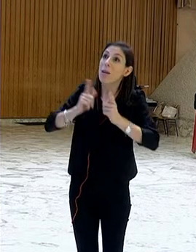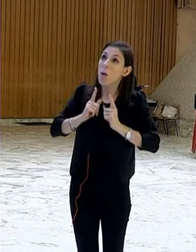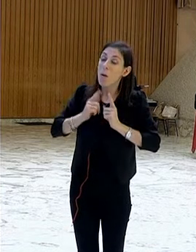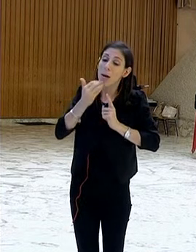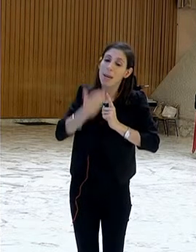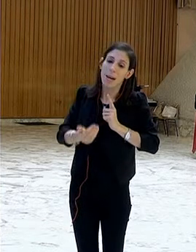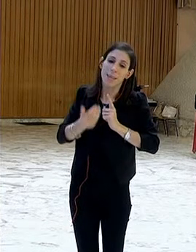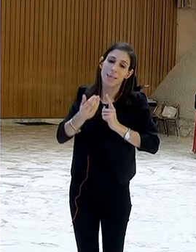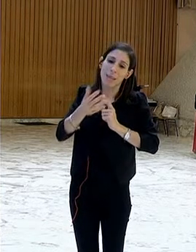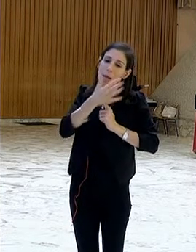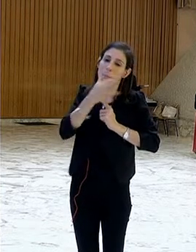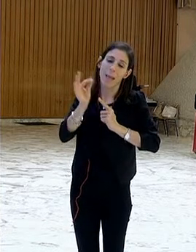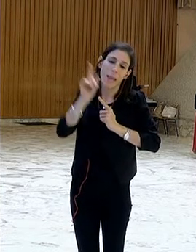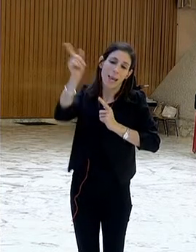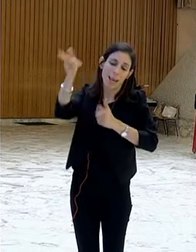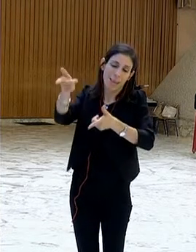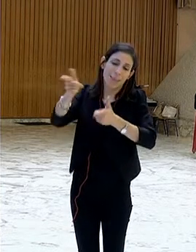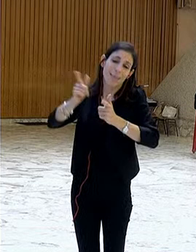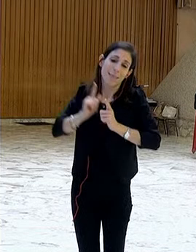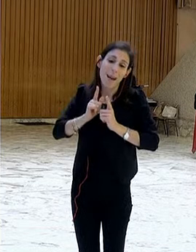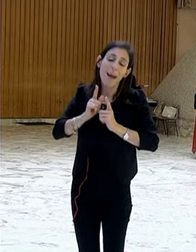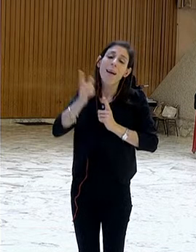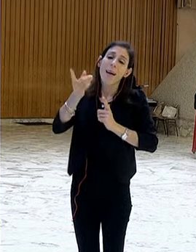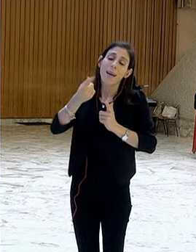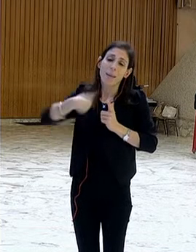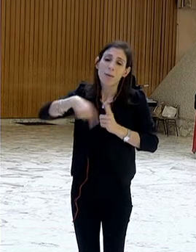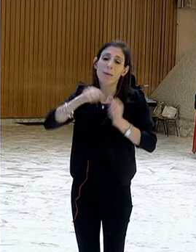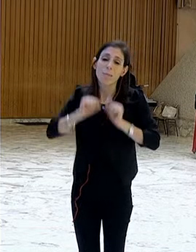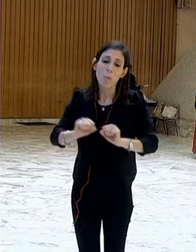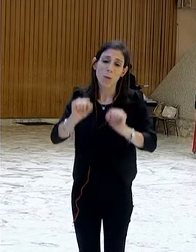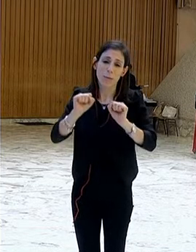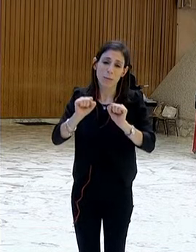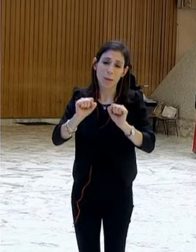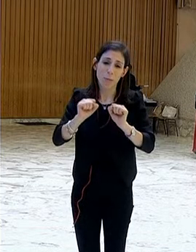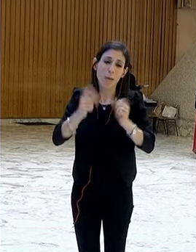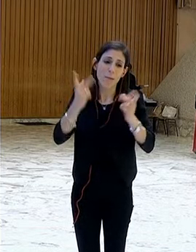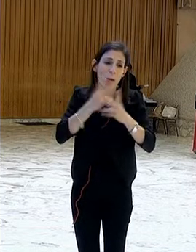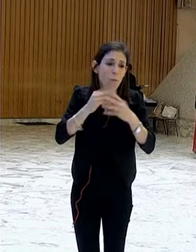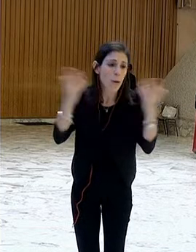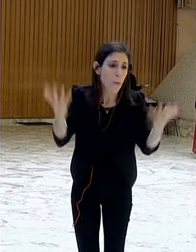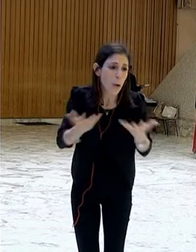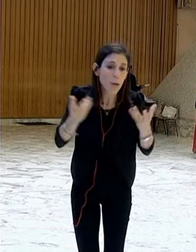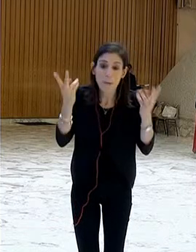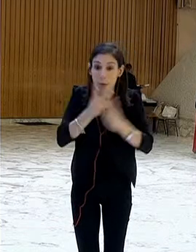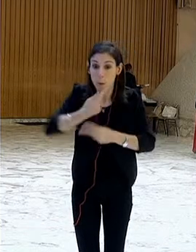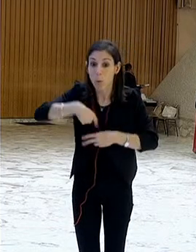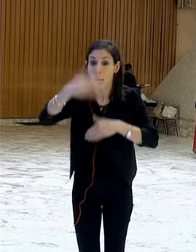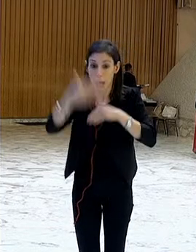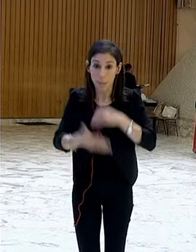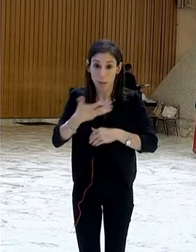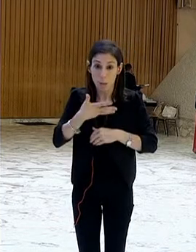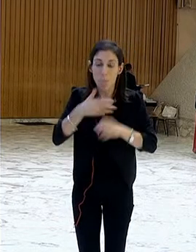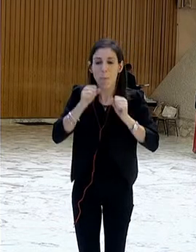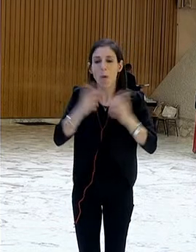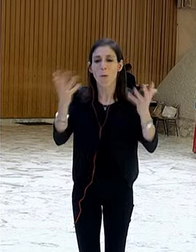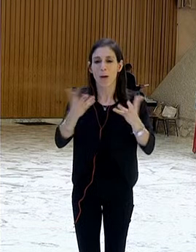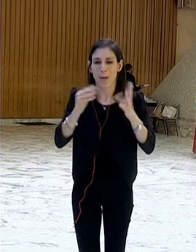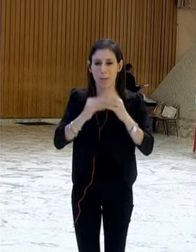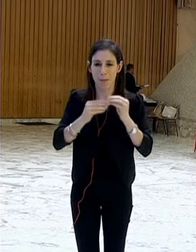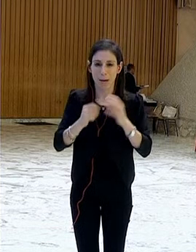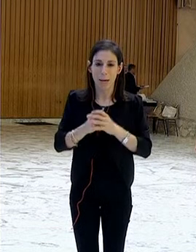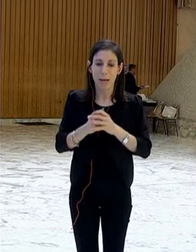limites. Elle est aussi le résultat puisé de l'expérience de notre famille comme petite église domestique, mais